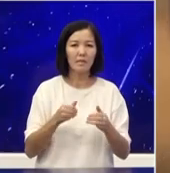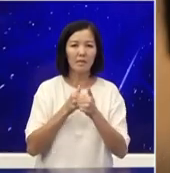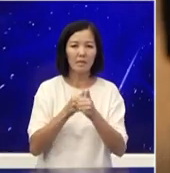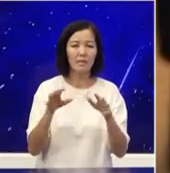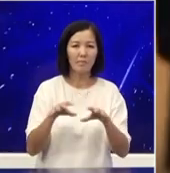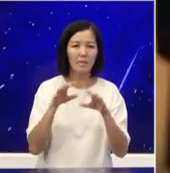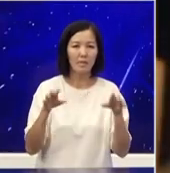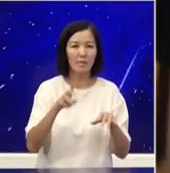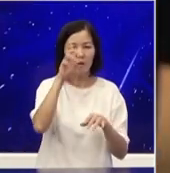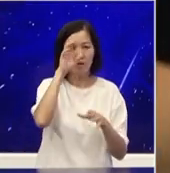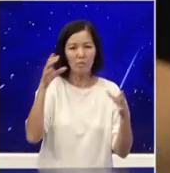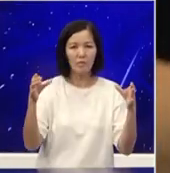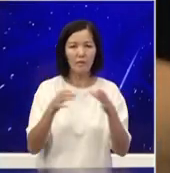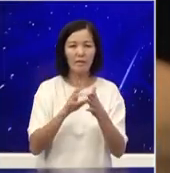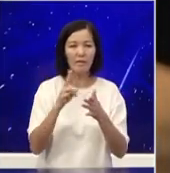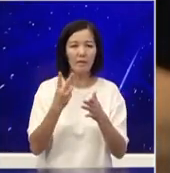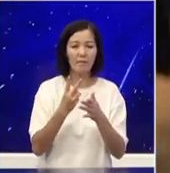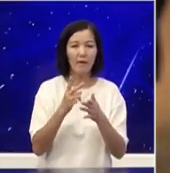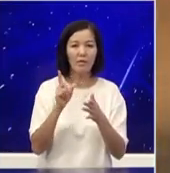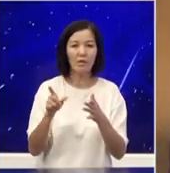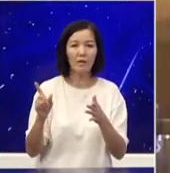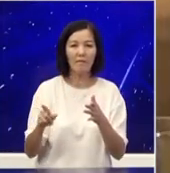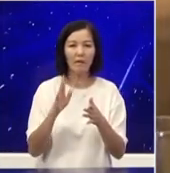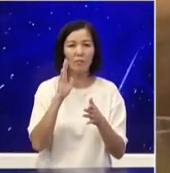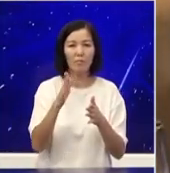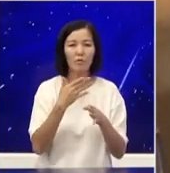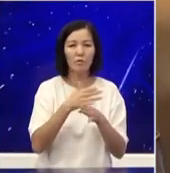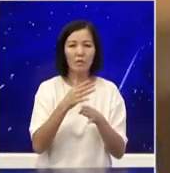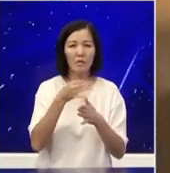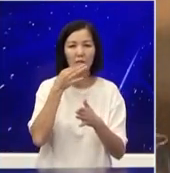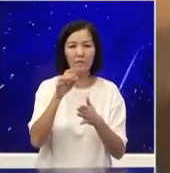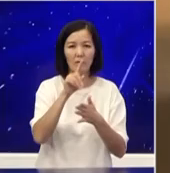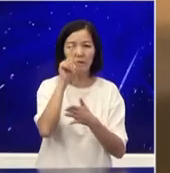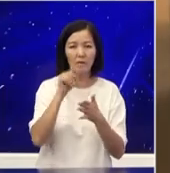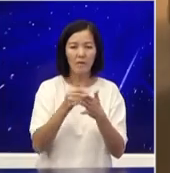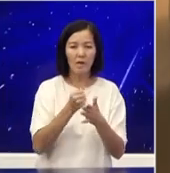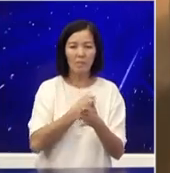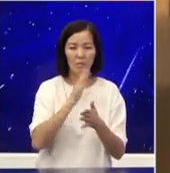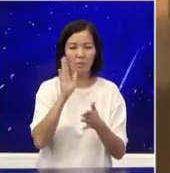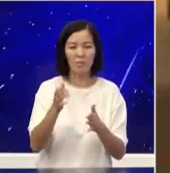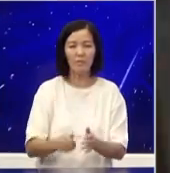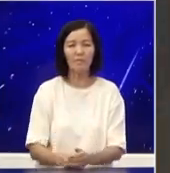председателя Госсовета. Еще два высокопоставленных чиновника будут частично отвечать за вопросы обороны.